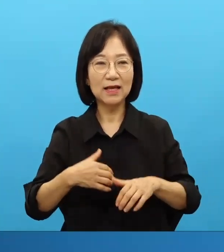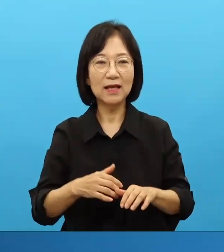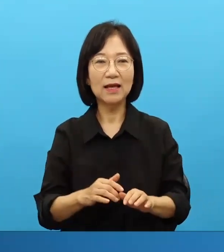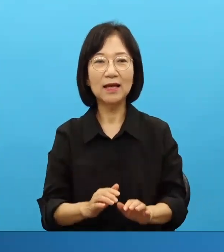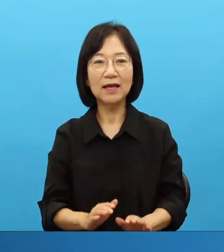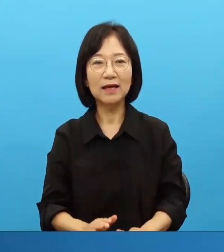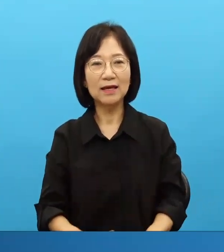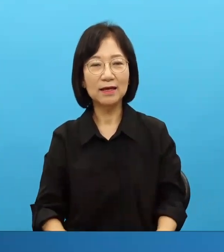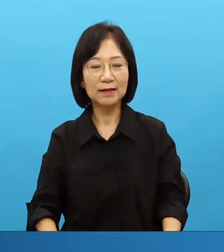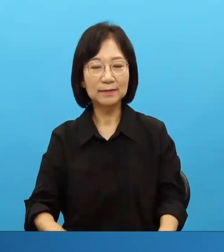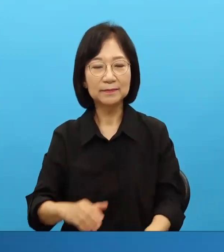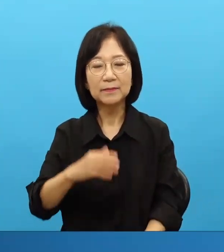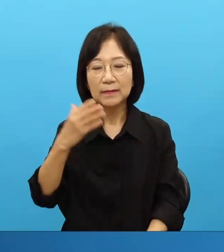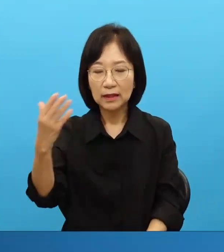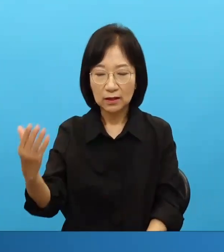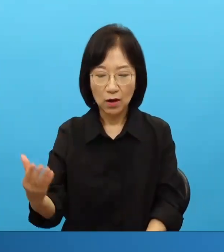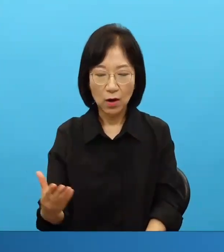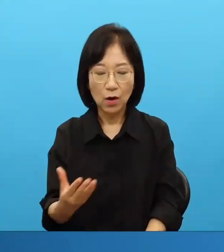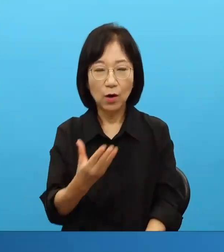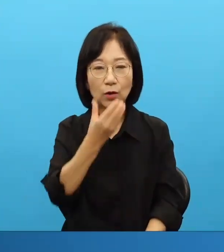기쁨일세.